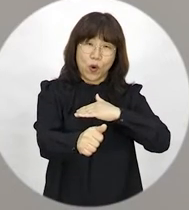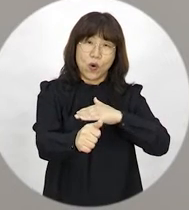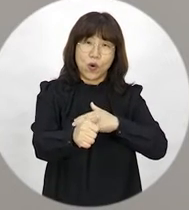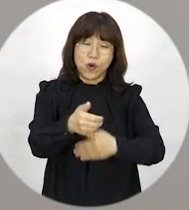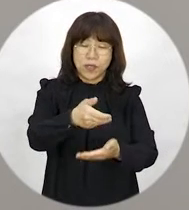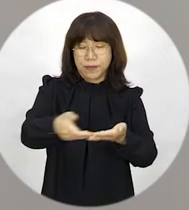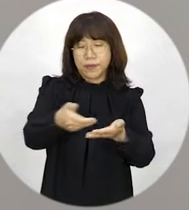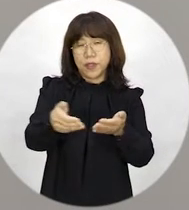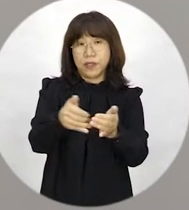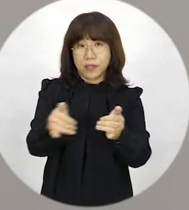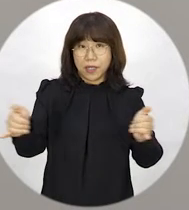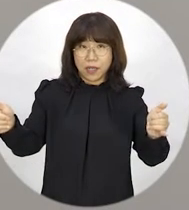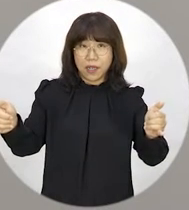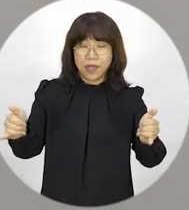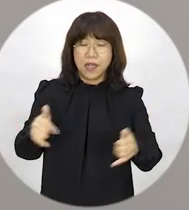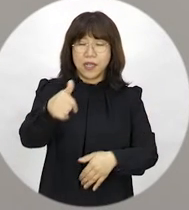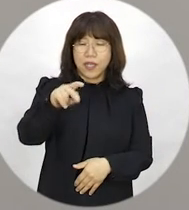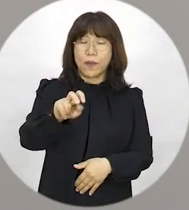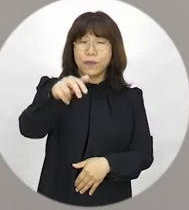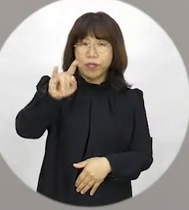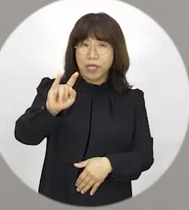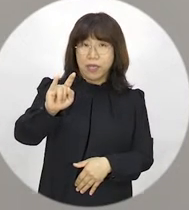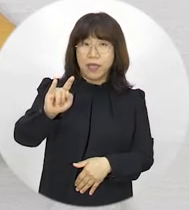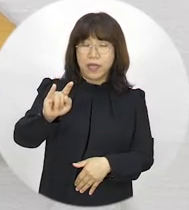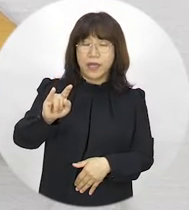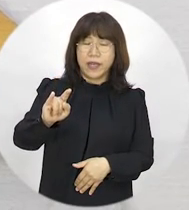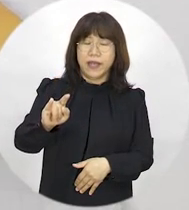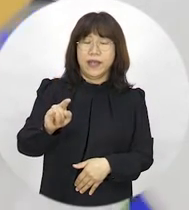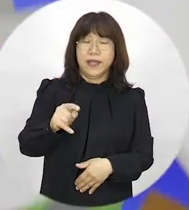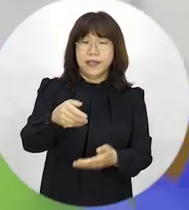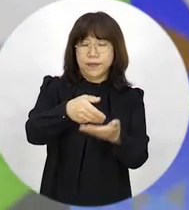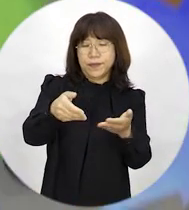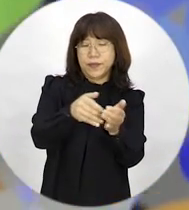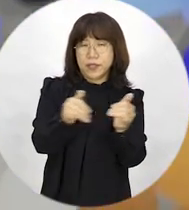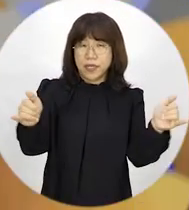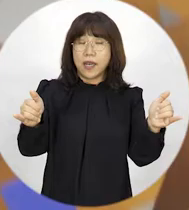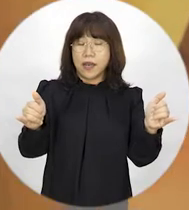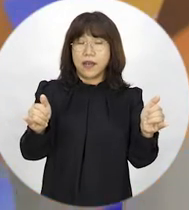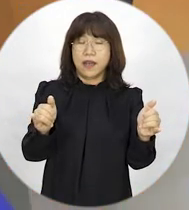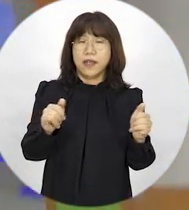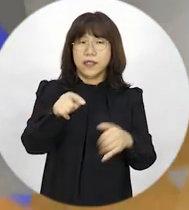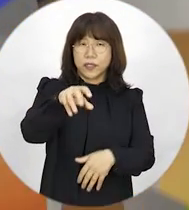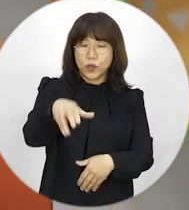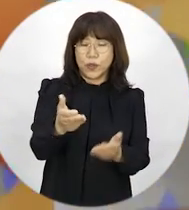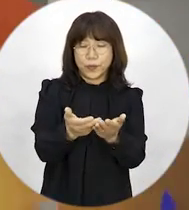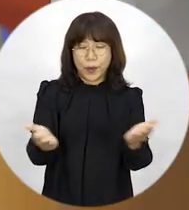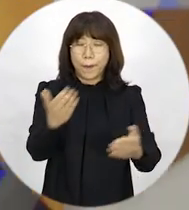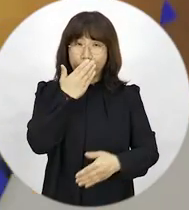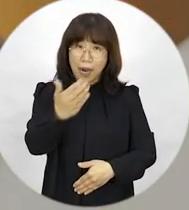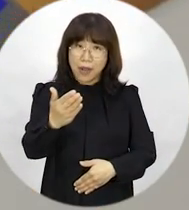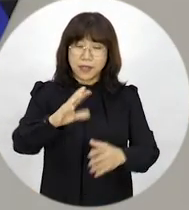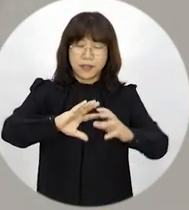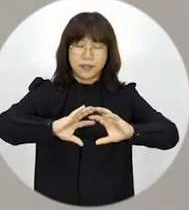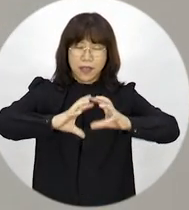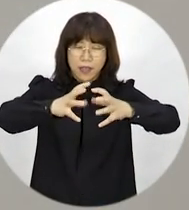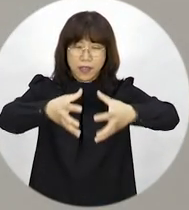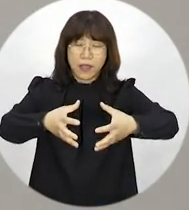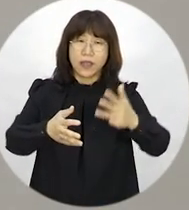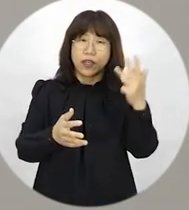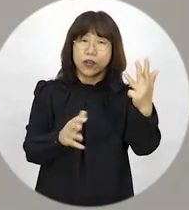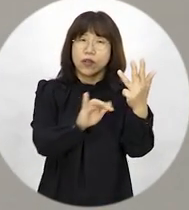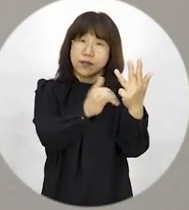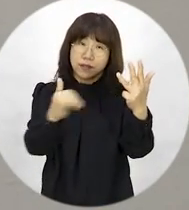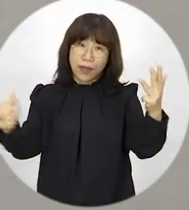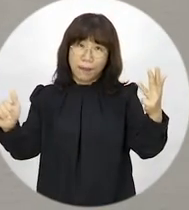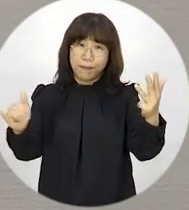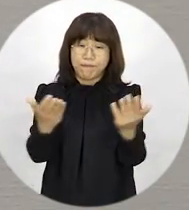대표적인 작가들의 작품을 통해 겸재정선의 진경정신을 만나볼 수 있습니다. 특히 세계적 참여작가 8명의